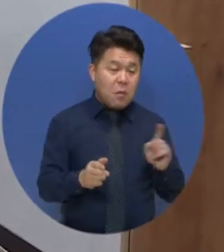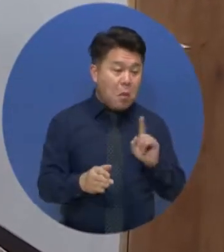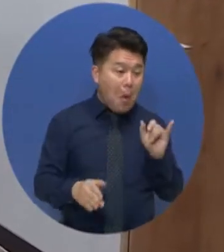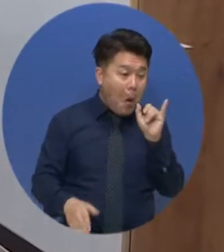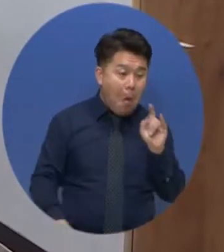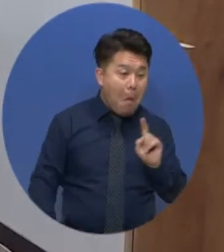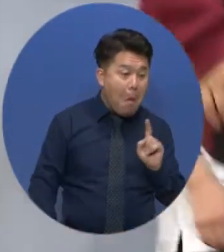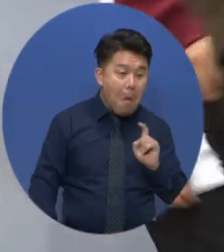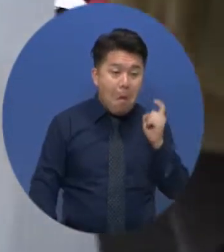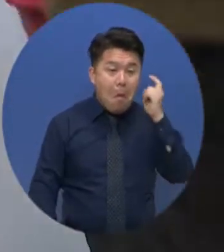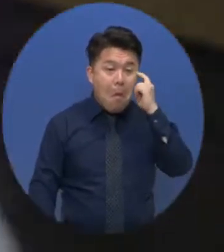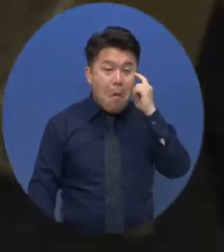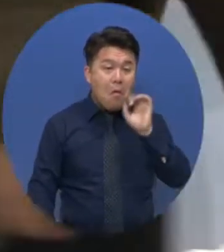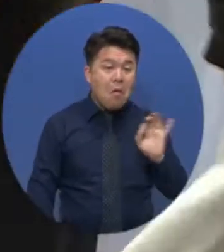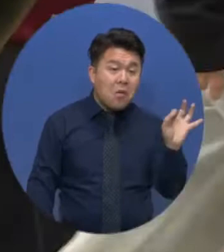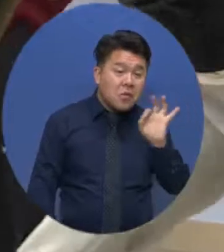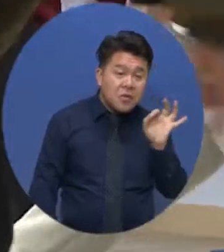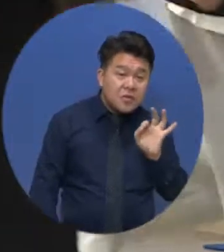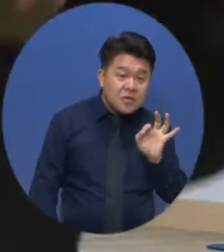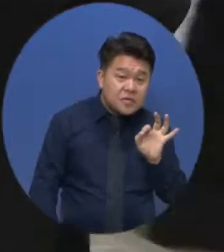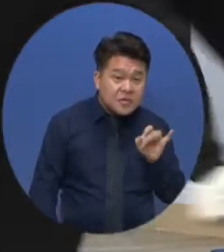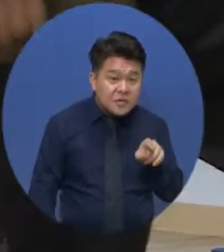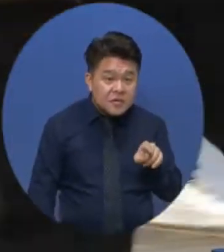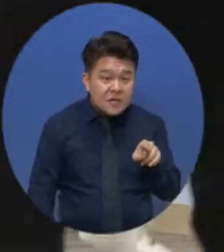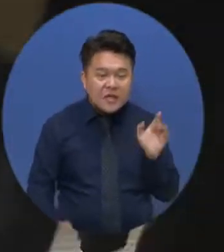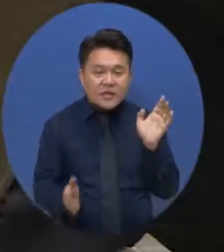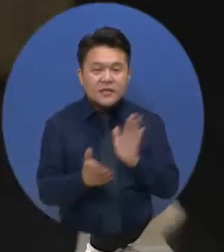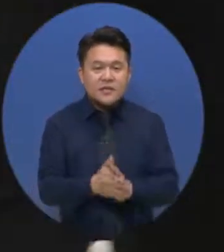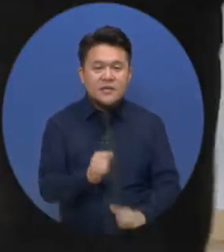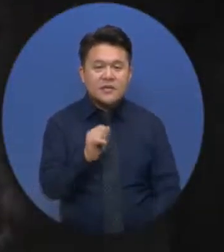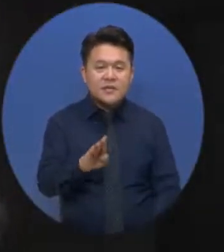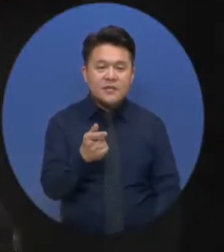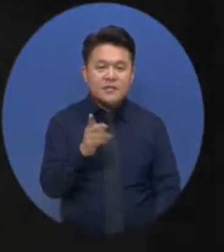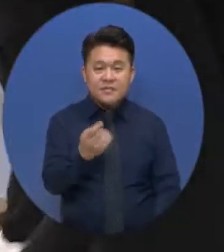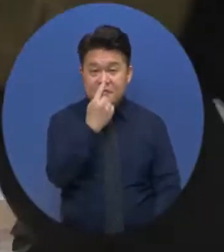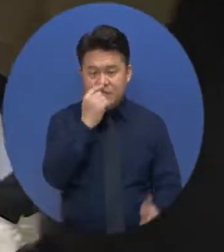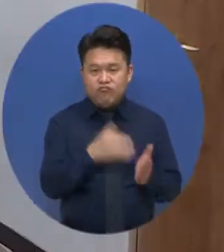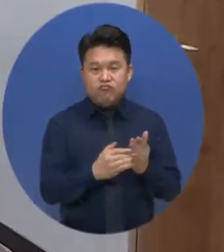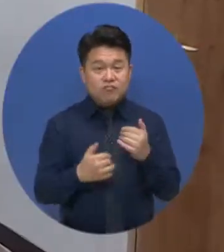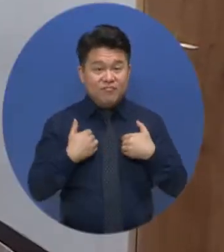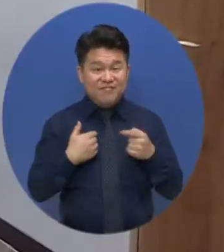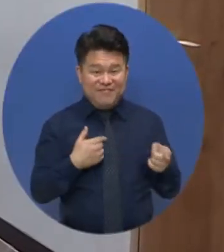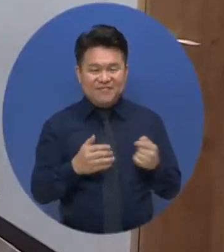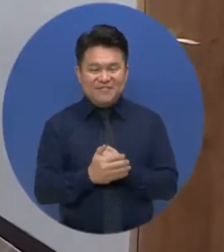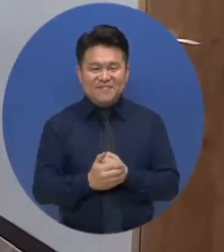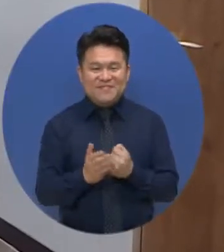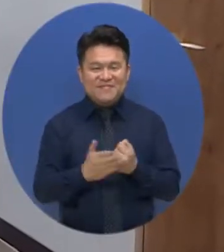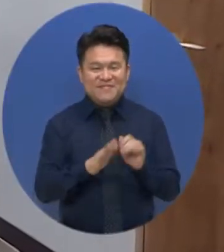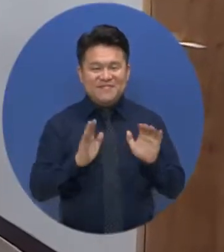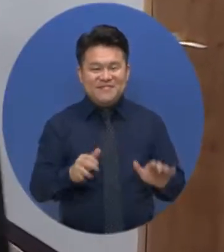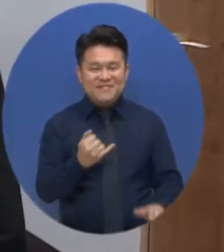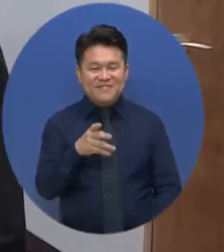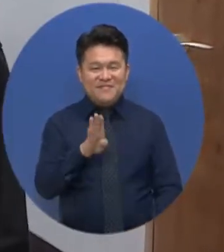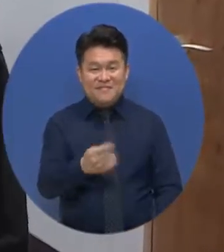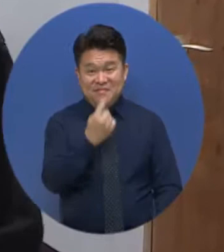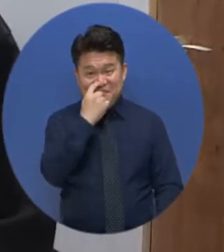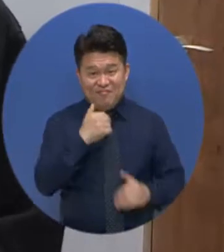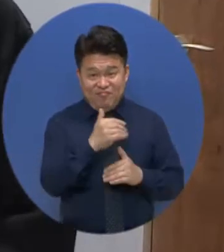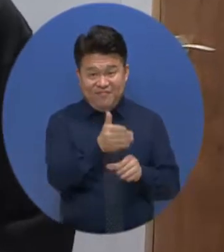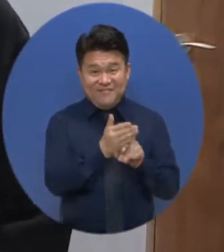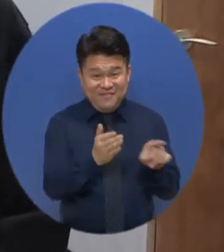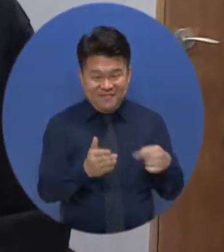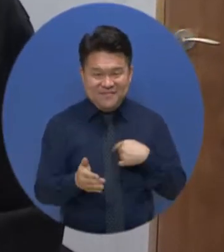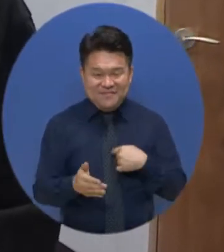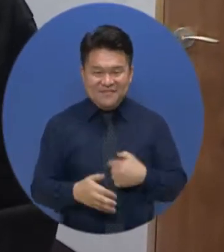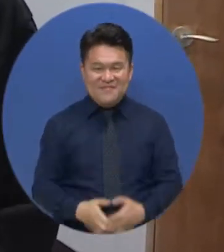흥미가 생겨서 다른 장르 뭐가 있을까 하다가 스타로 배워봤는데 괜찮은 거예요. 그래서 이제 한번 스타를 이제 좀